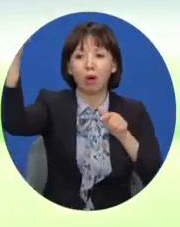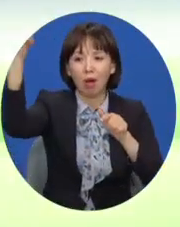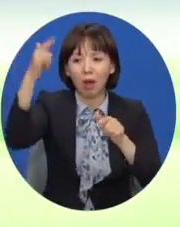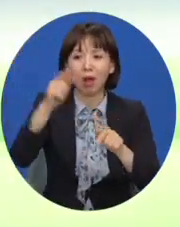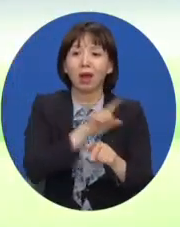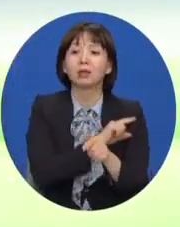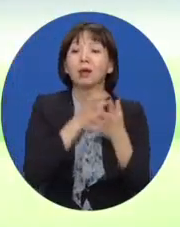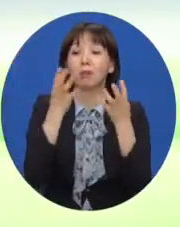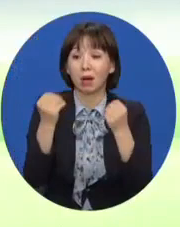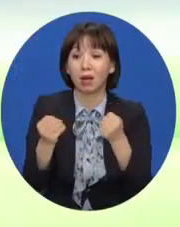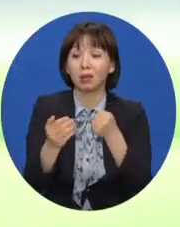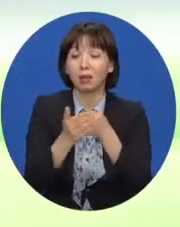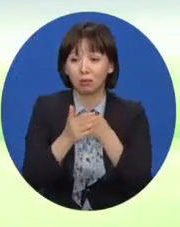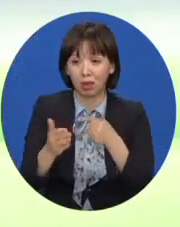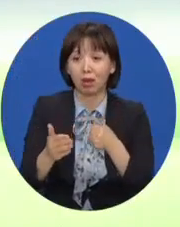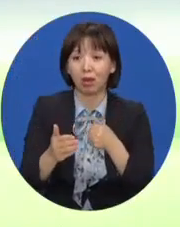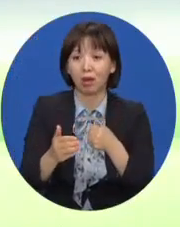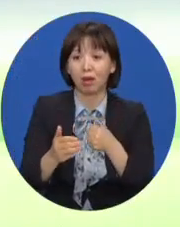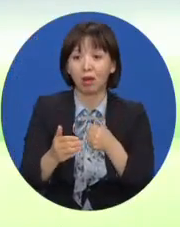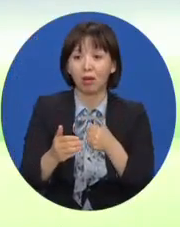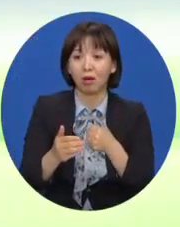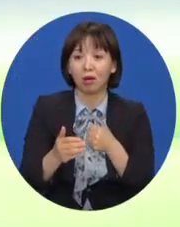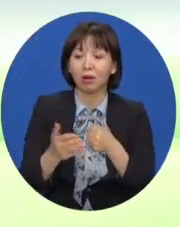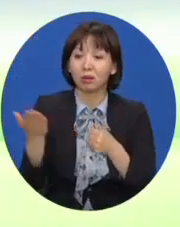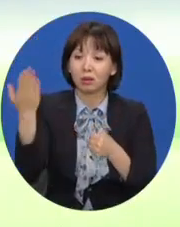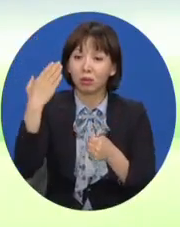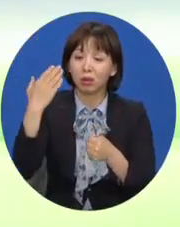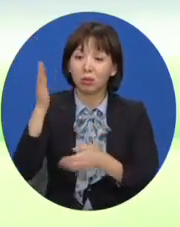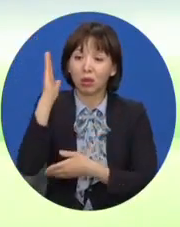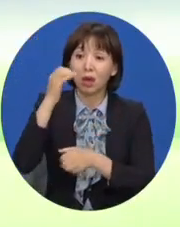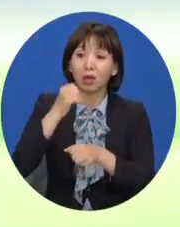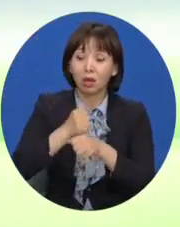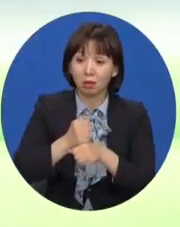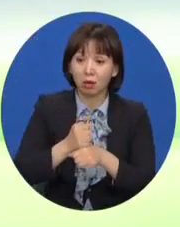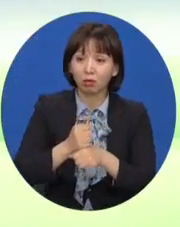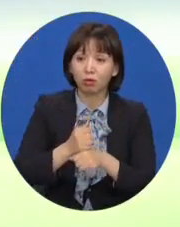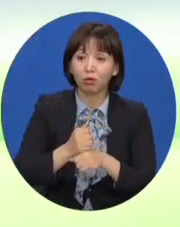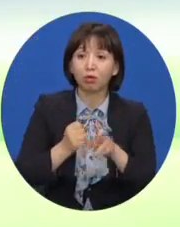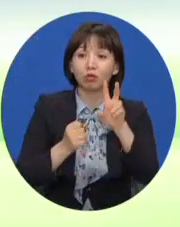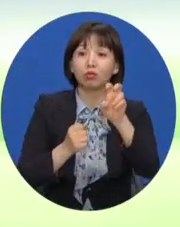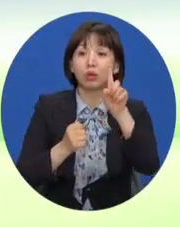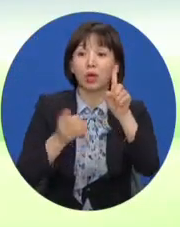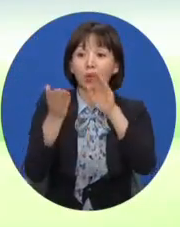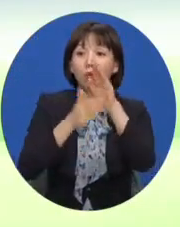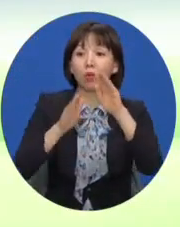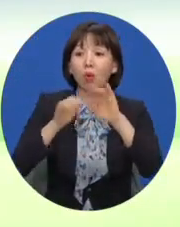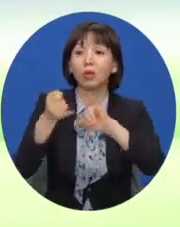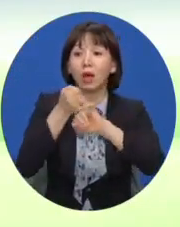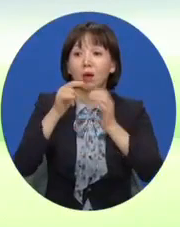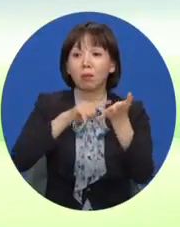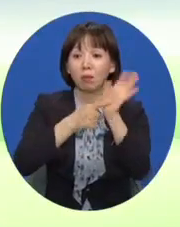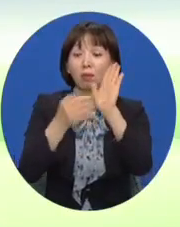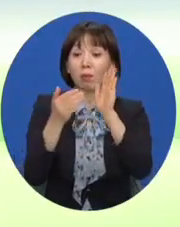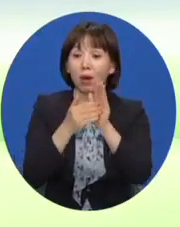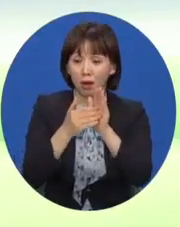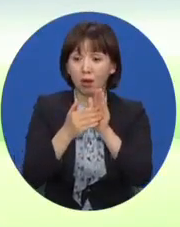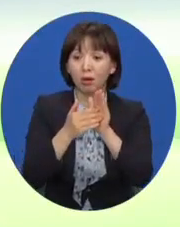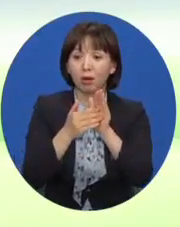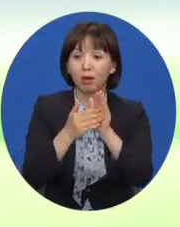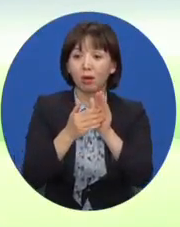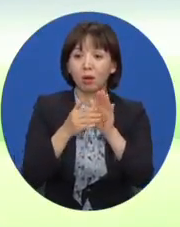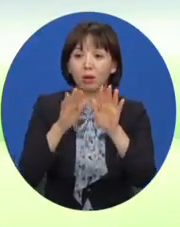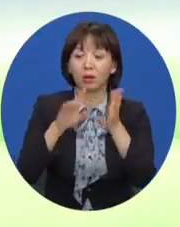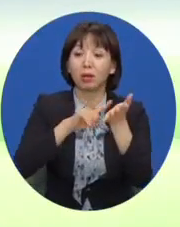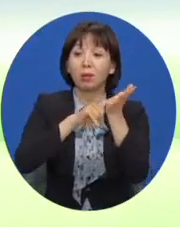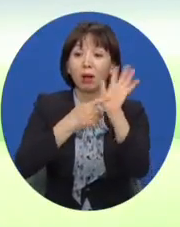저는 연구소라든가 또 지난번에 얘기했던 제 공약에 이미 나와 있는 21가지 공약을 이미 발표했죠. 타 후보들은 발표는 안 했더라고요.